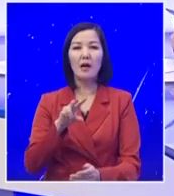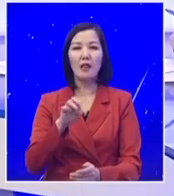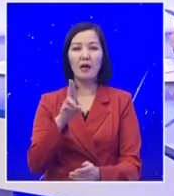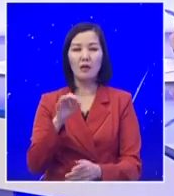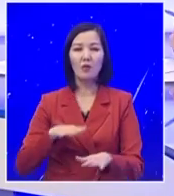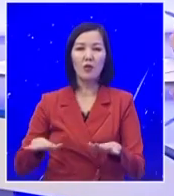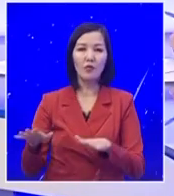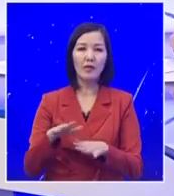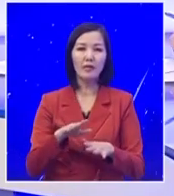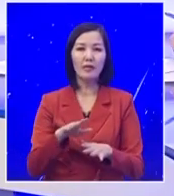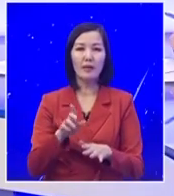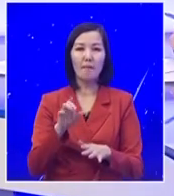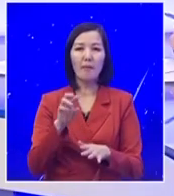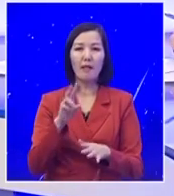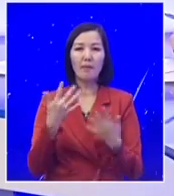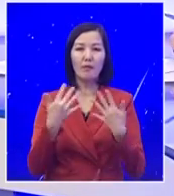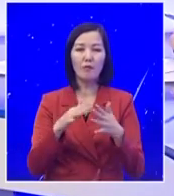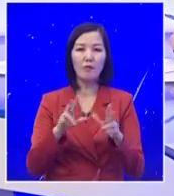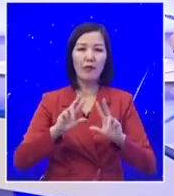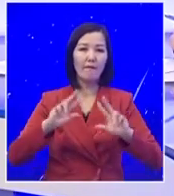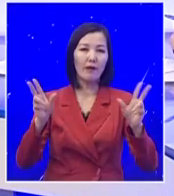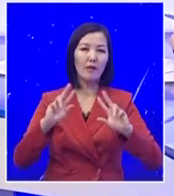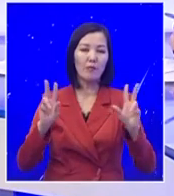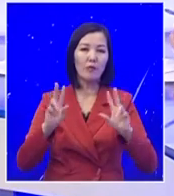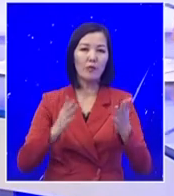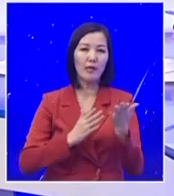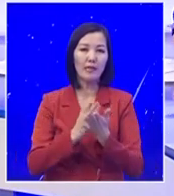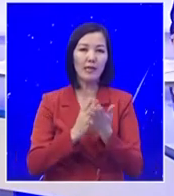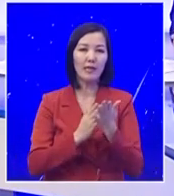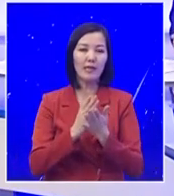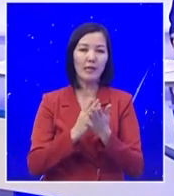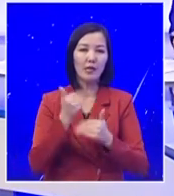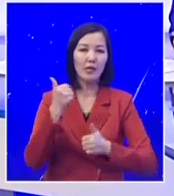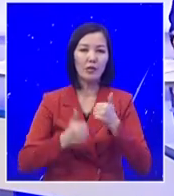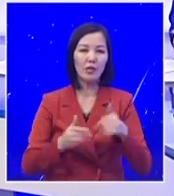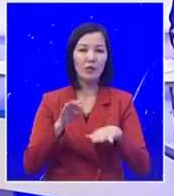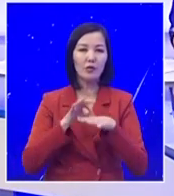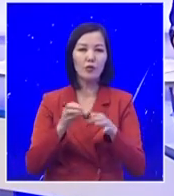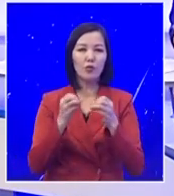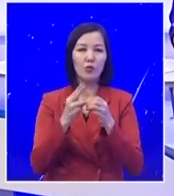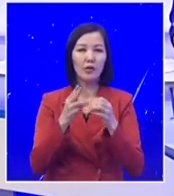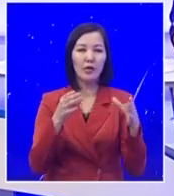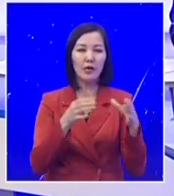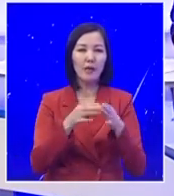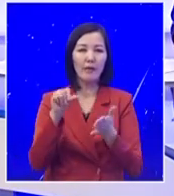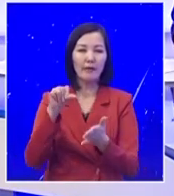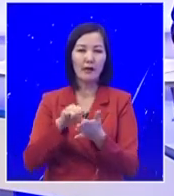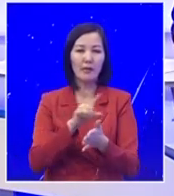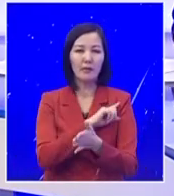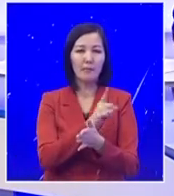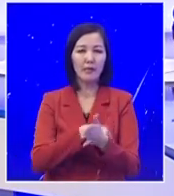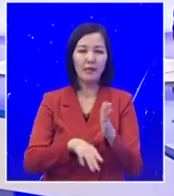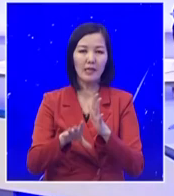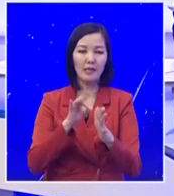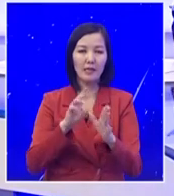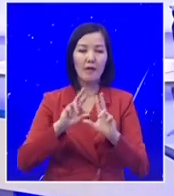Алакөл ауданы Жұмахан Балапанов ауылында волейболдан ардагерлер арасында өңірлік жарыс өтті. Оған 12 команда қатысып, өз арасындағы